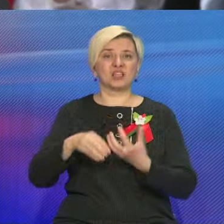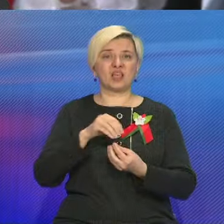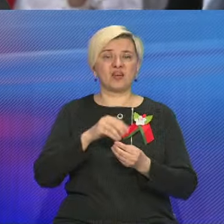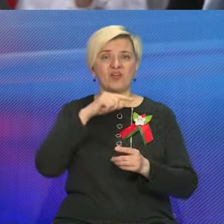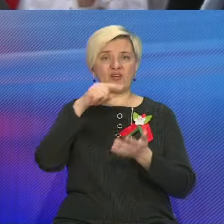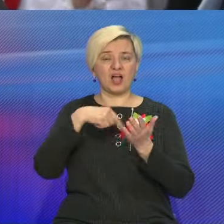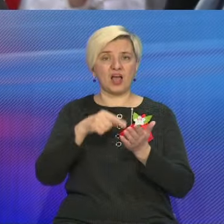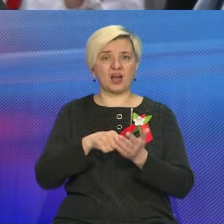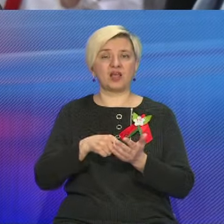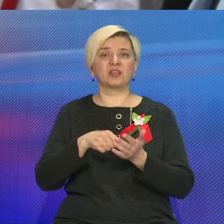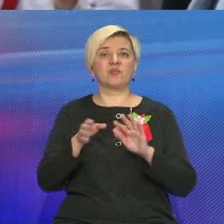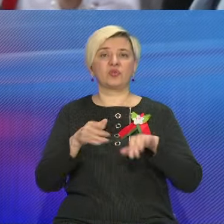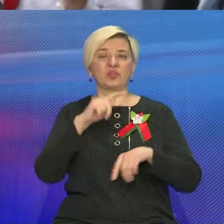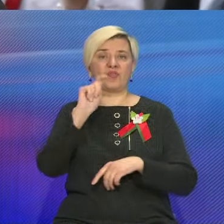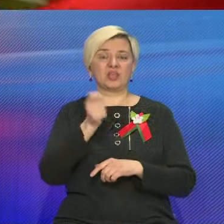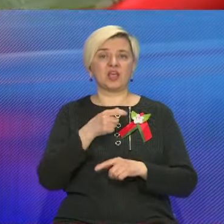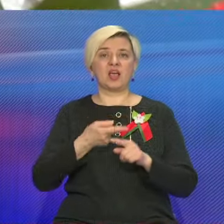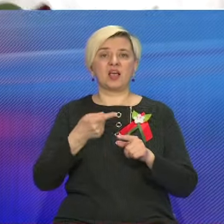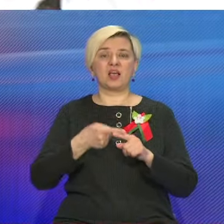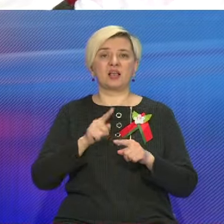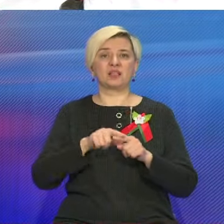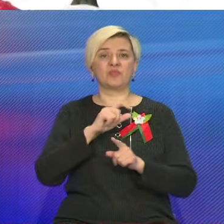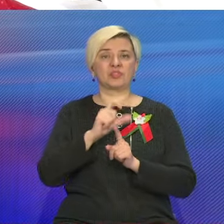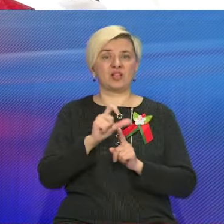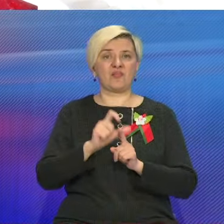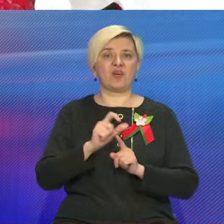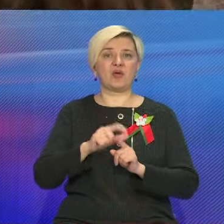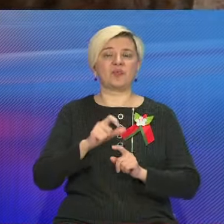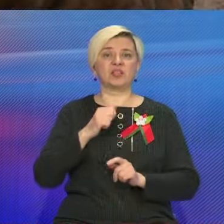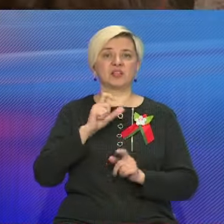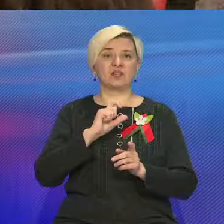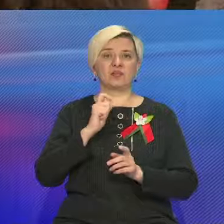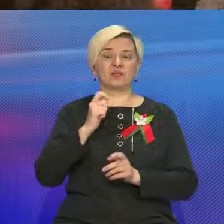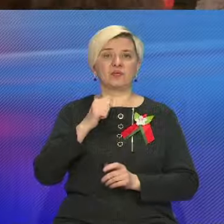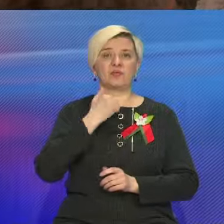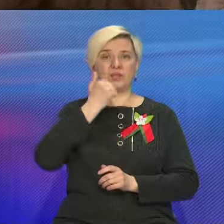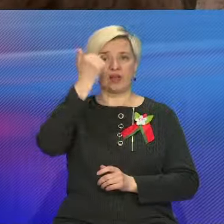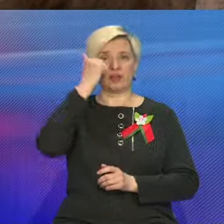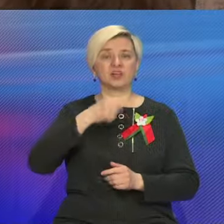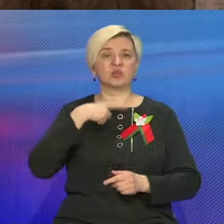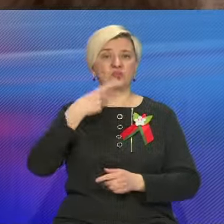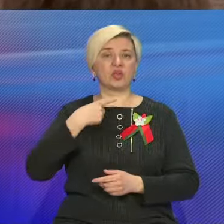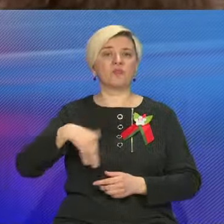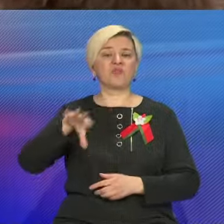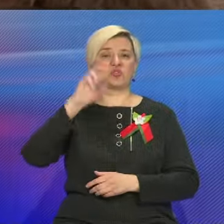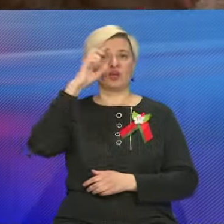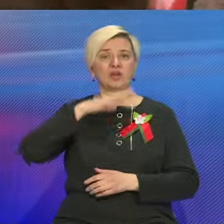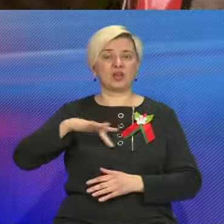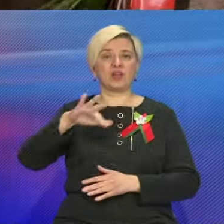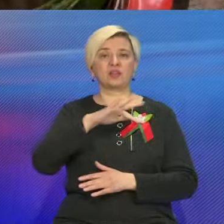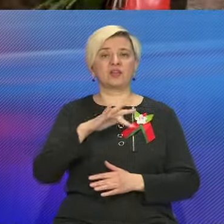днями слова подяки живым захавальникам истории гучать по всей краине. Сучасники схиляют головы за